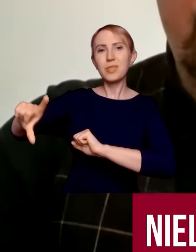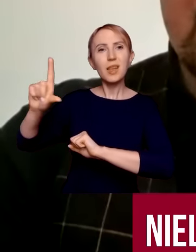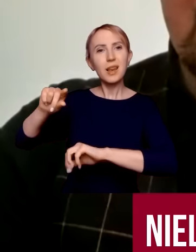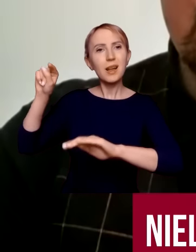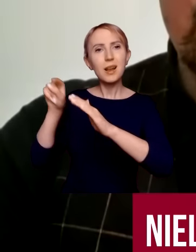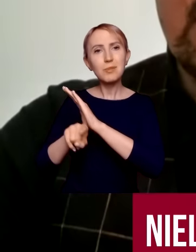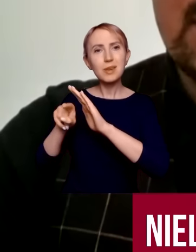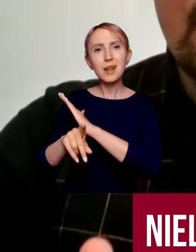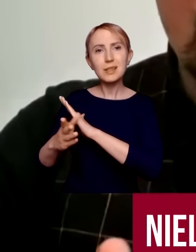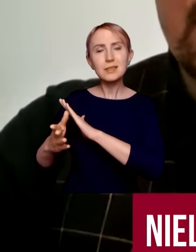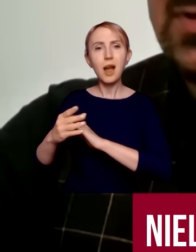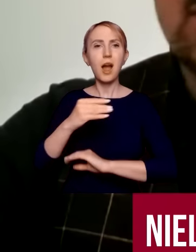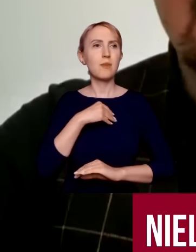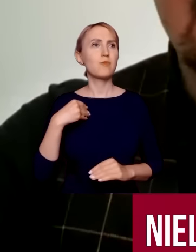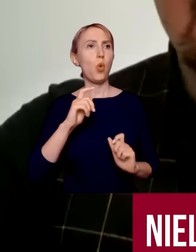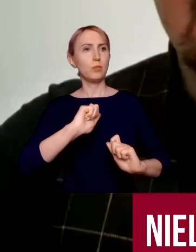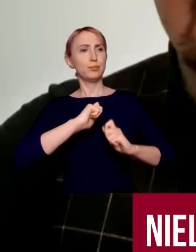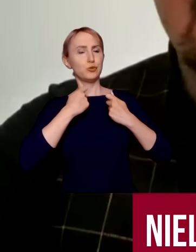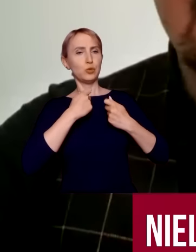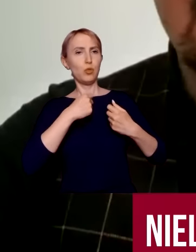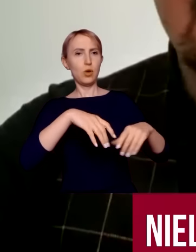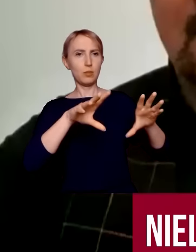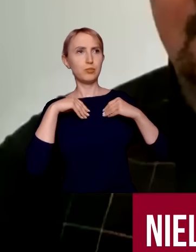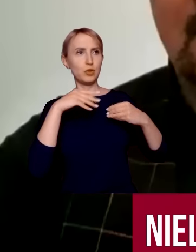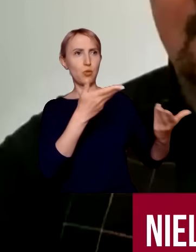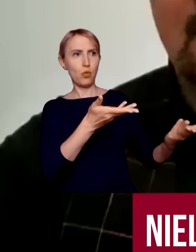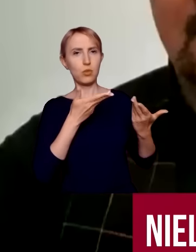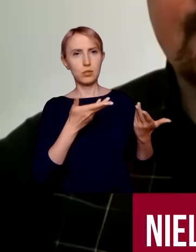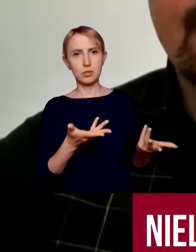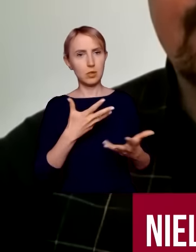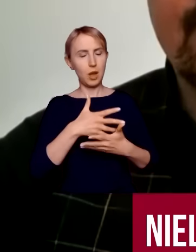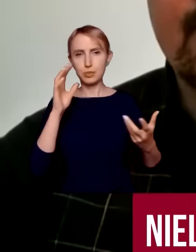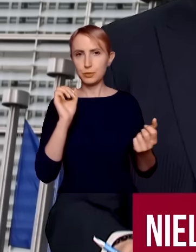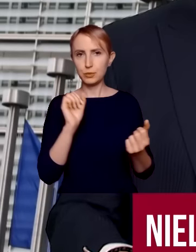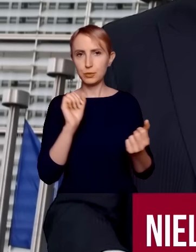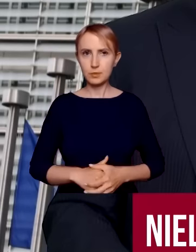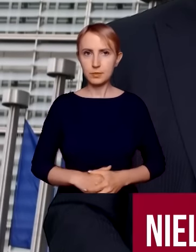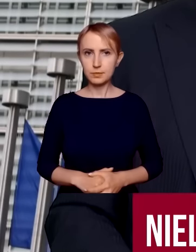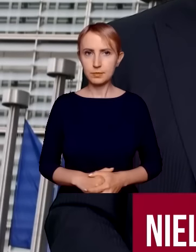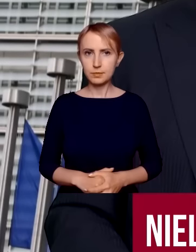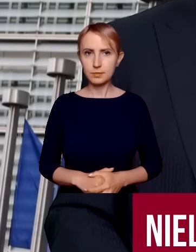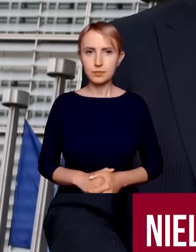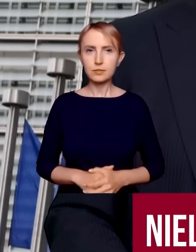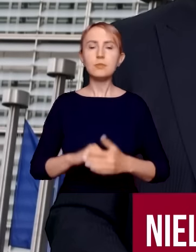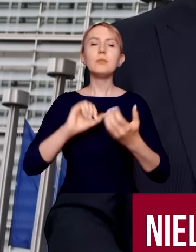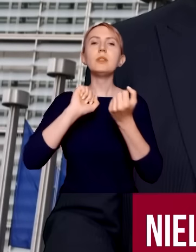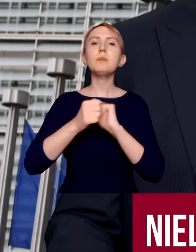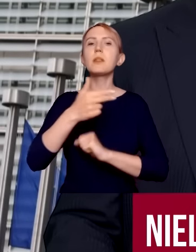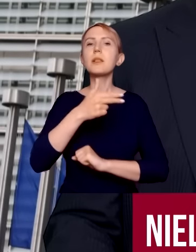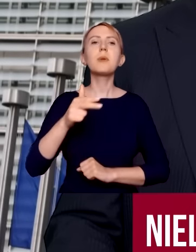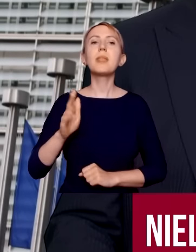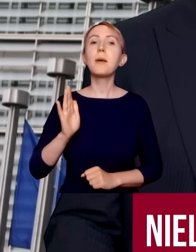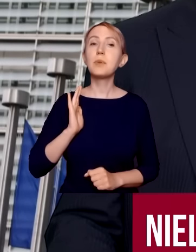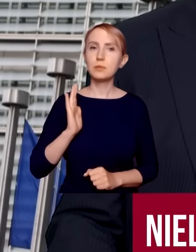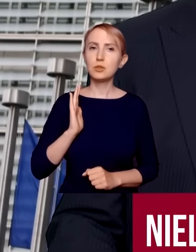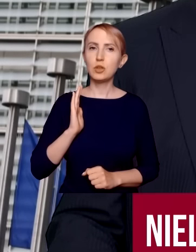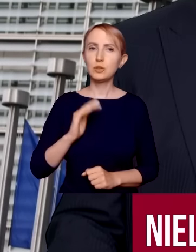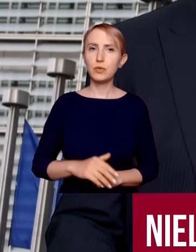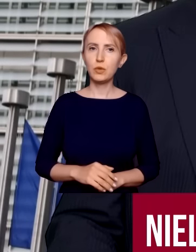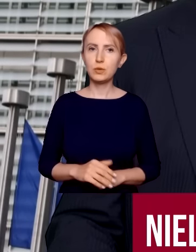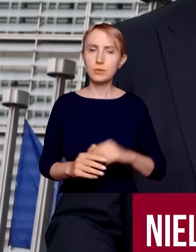a Polska jest przymuszona, żeby kogoś przyjąć, no jest to absurdalna sytuacja. Zmieniamy temat na to bezpieczeństwo, no już